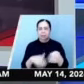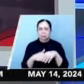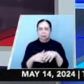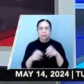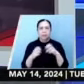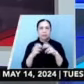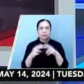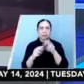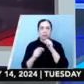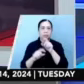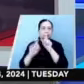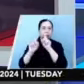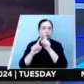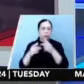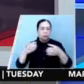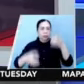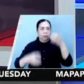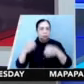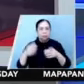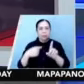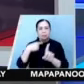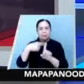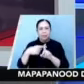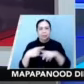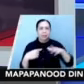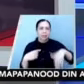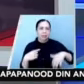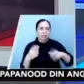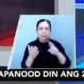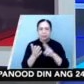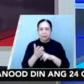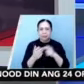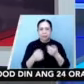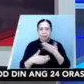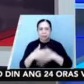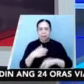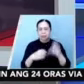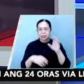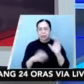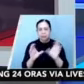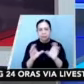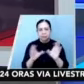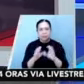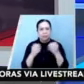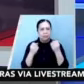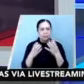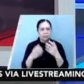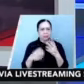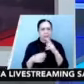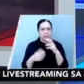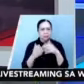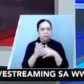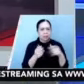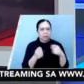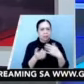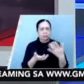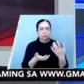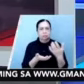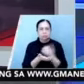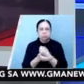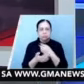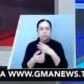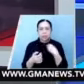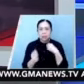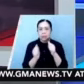na pagpaparehistro ng birth certificate. Mahigit 300,000 piso umano ang singil at may